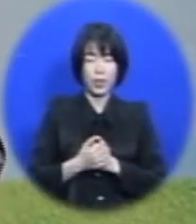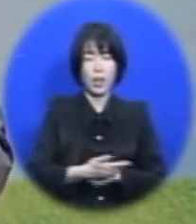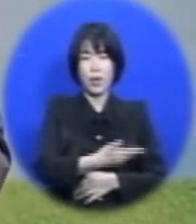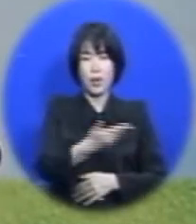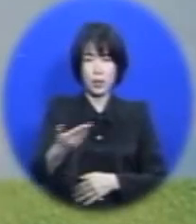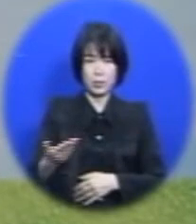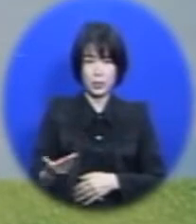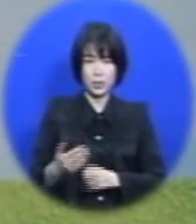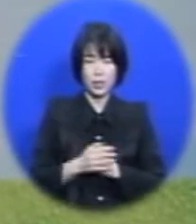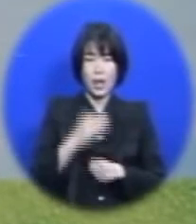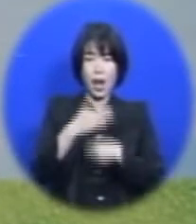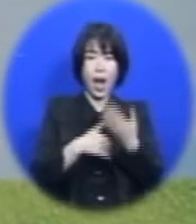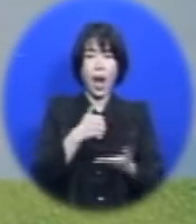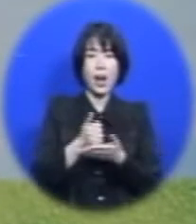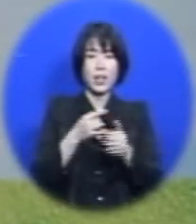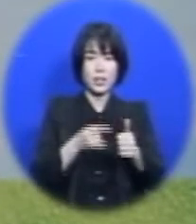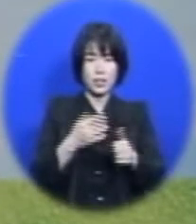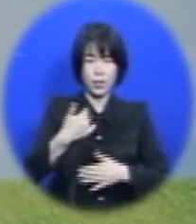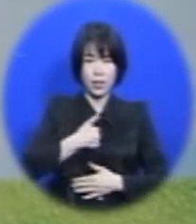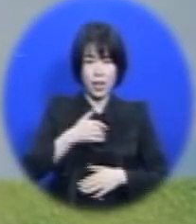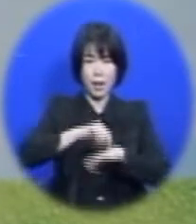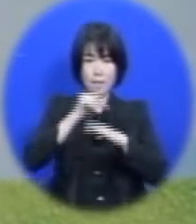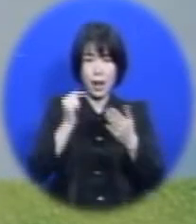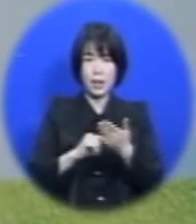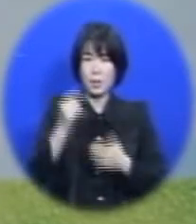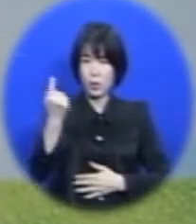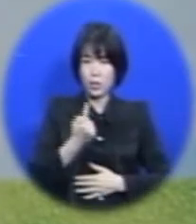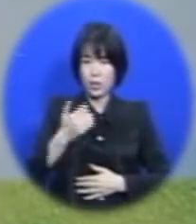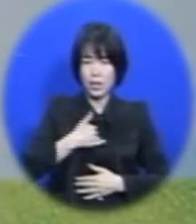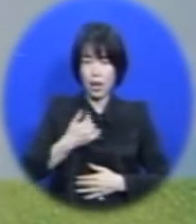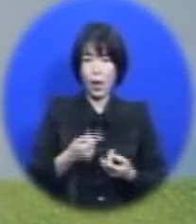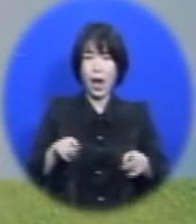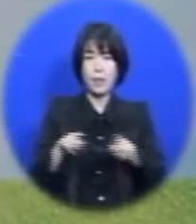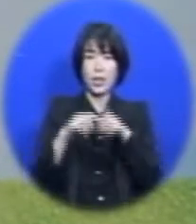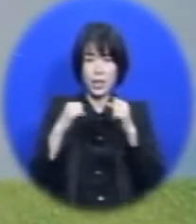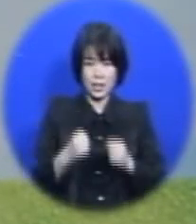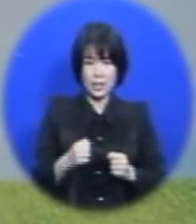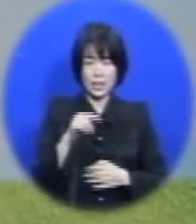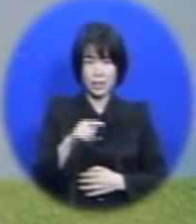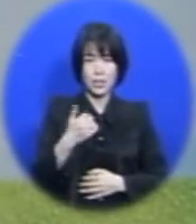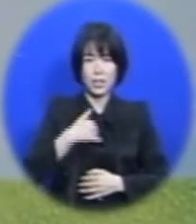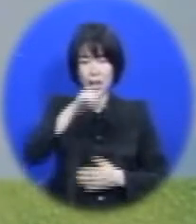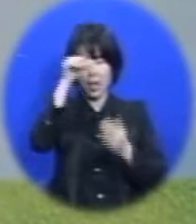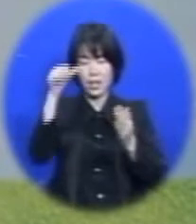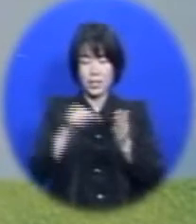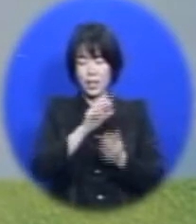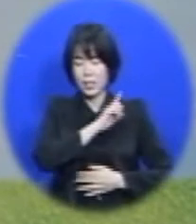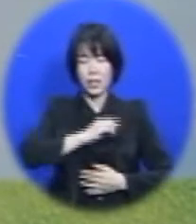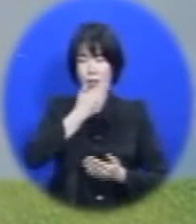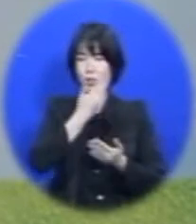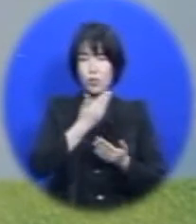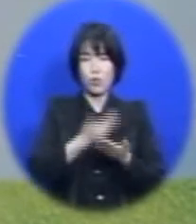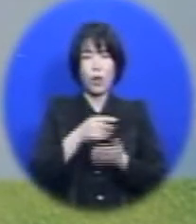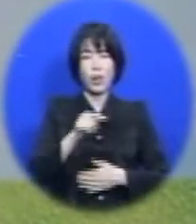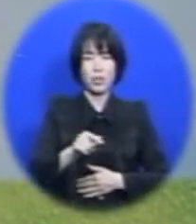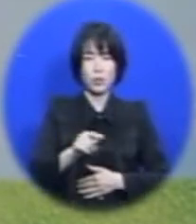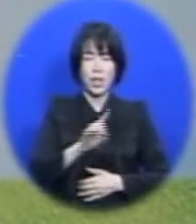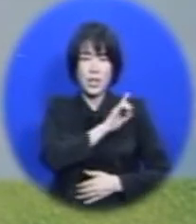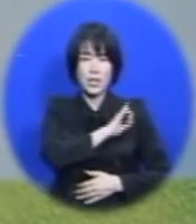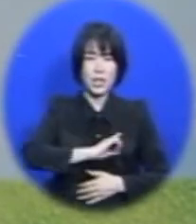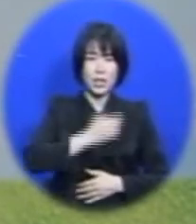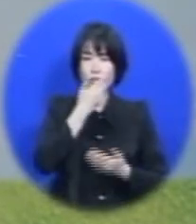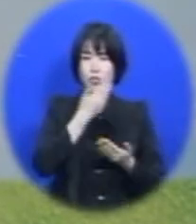여러분, 하나님께서 내 마음에 오시는 것, 나와 함께 계시는 것이 내 인생의 가장 중요한 것입니다. 가장